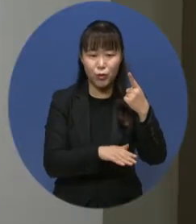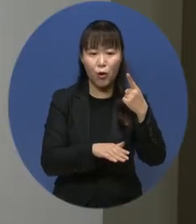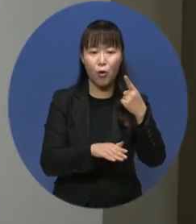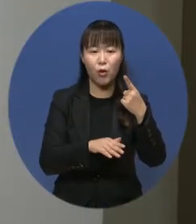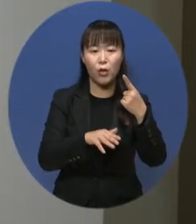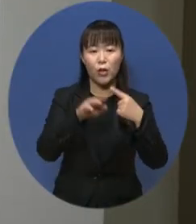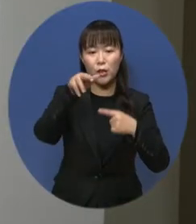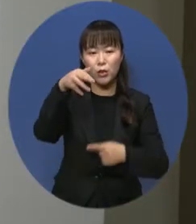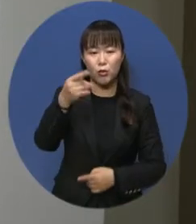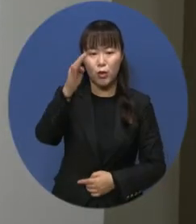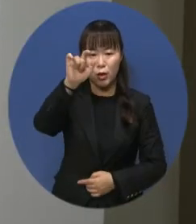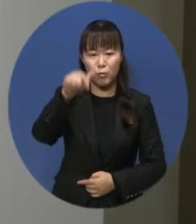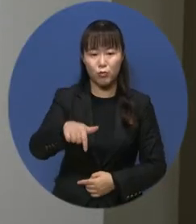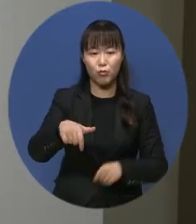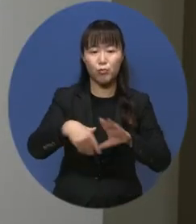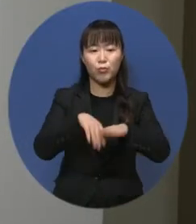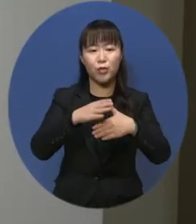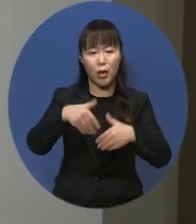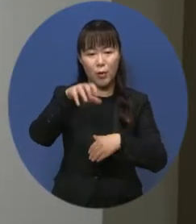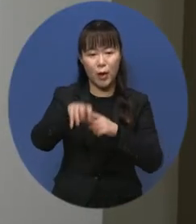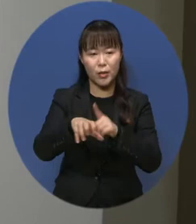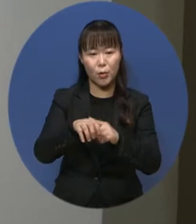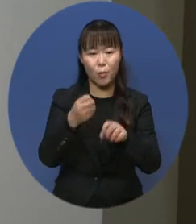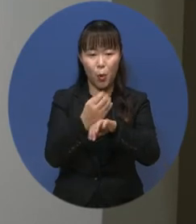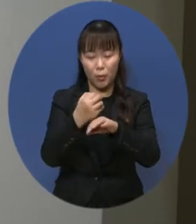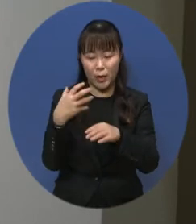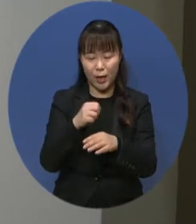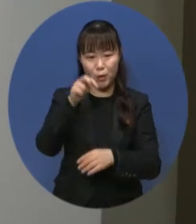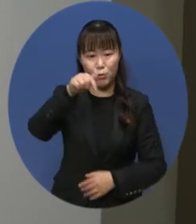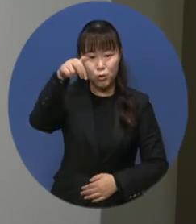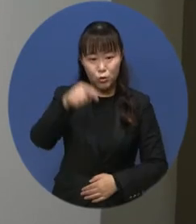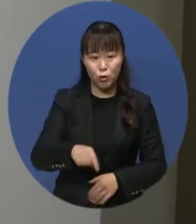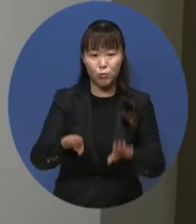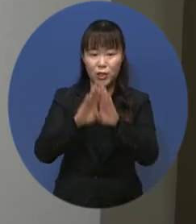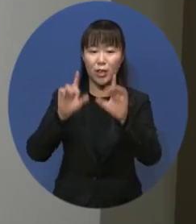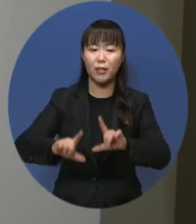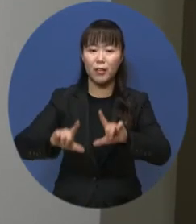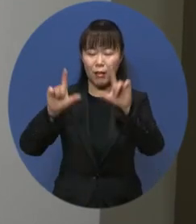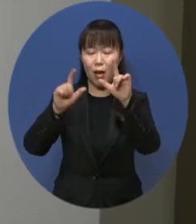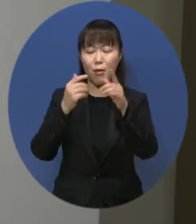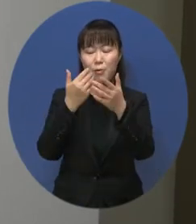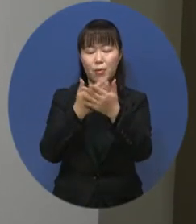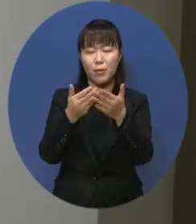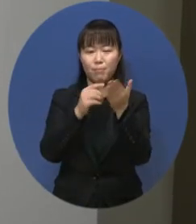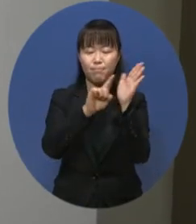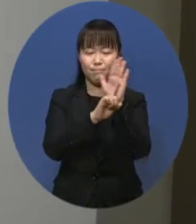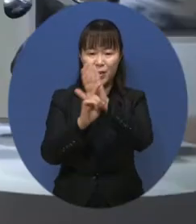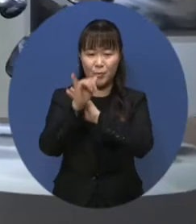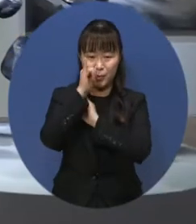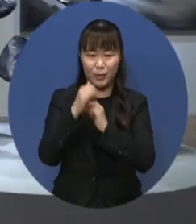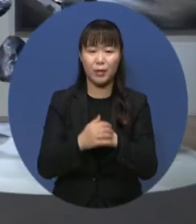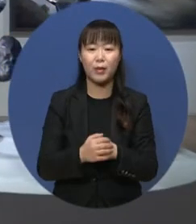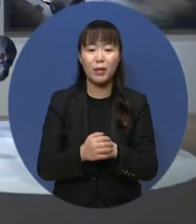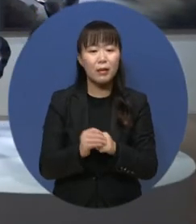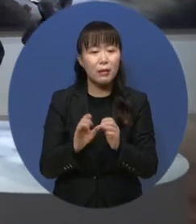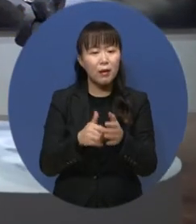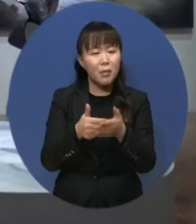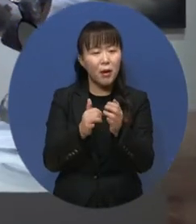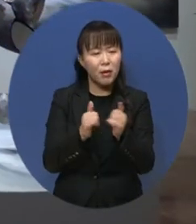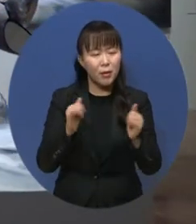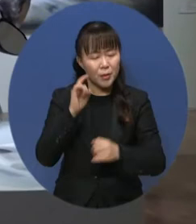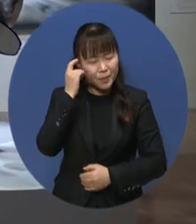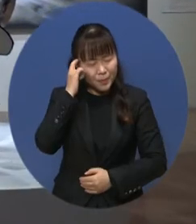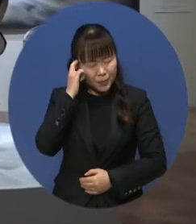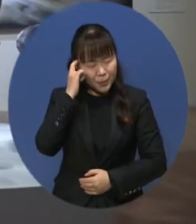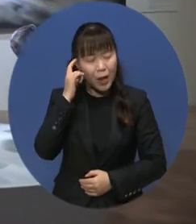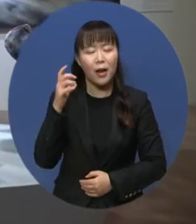최북문학관 전시장에서 보물을 품은 무주 문 여는 날 전시회를 열었습니다. 이번 전시는 작가들이 심혈을